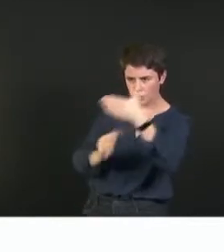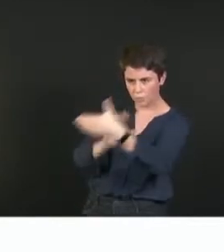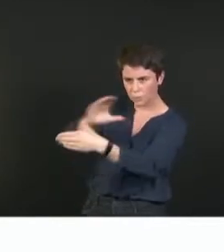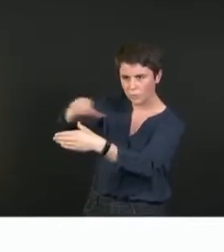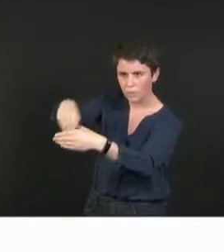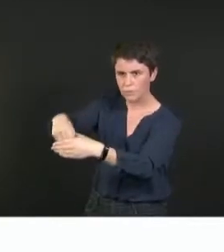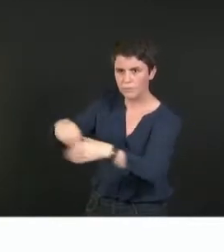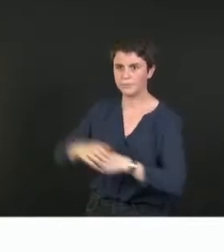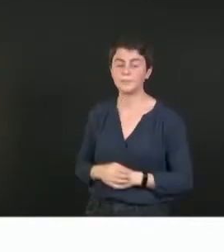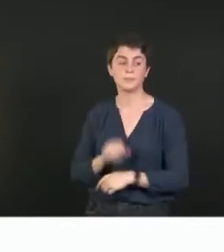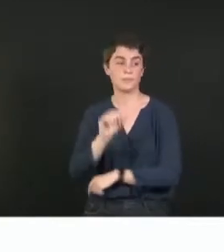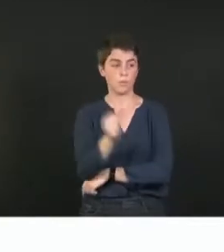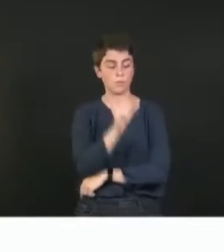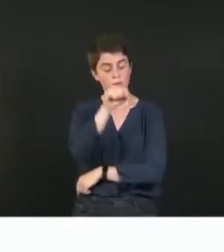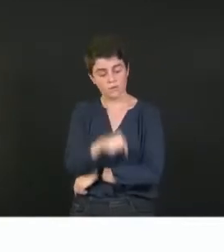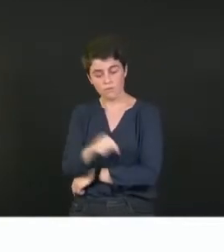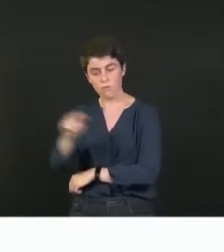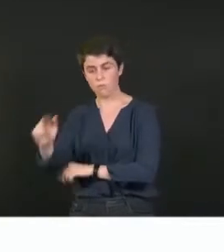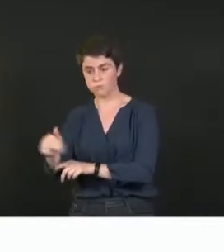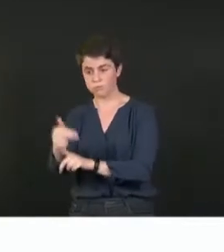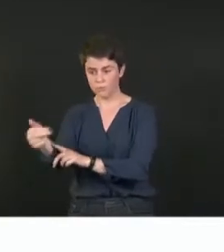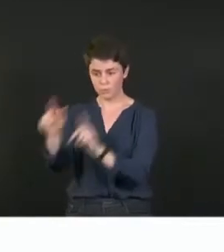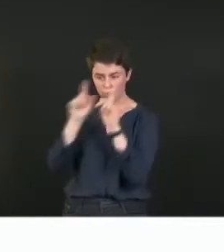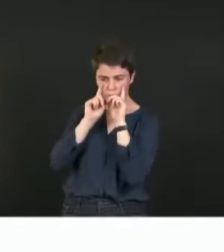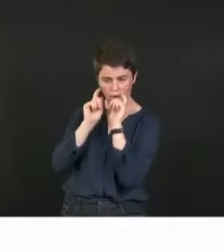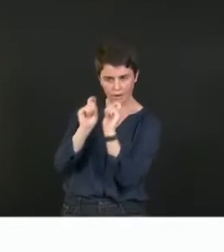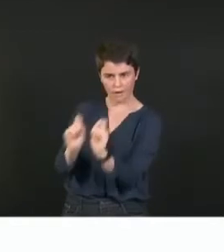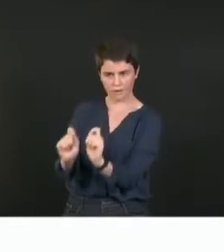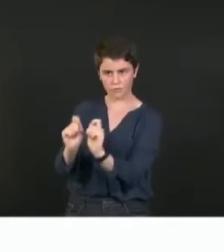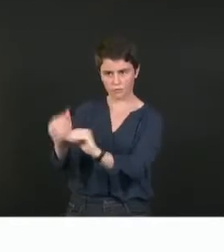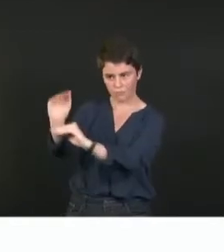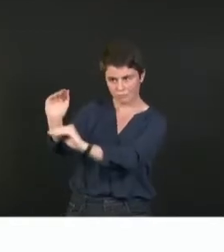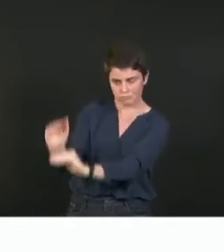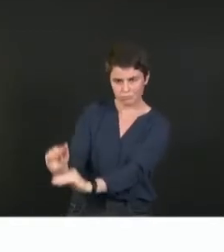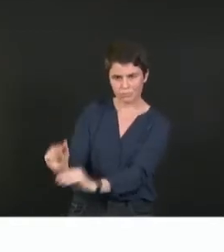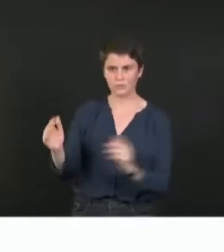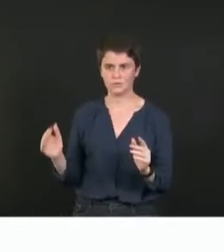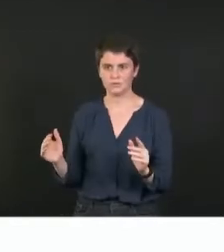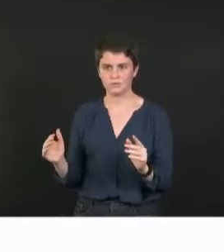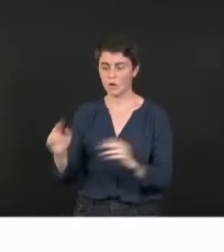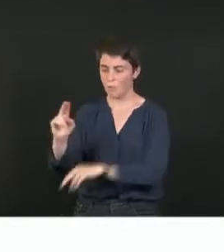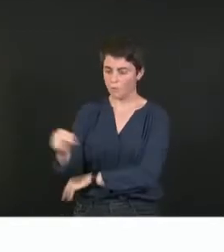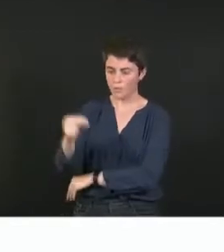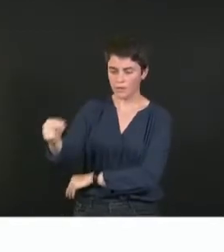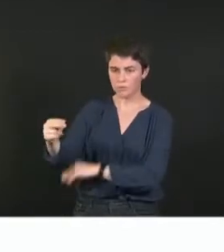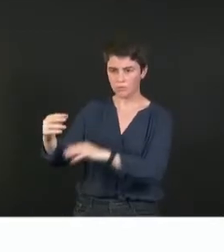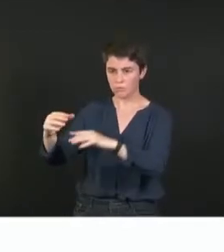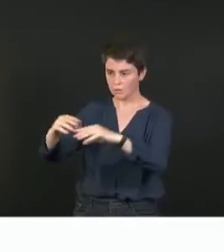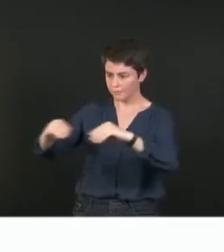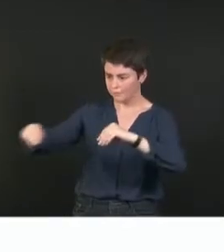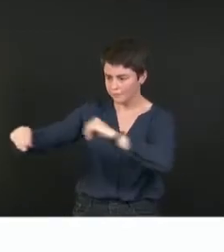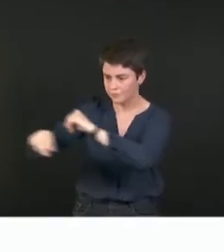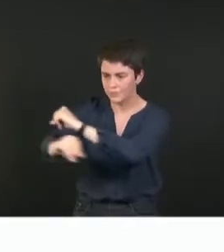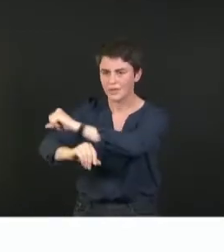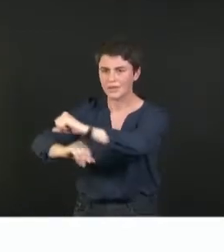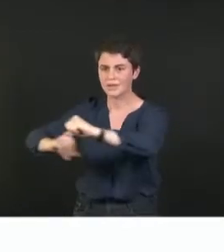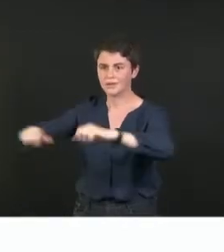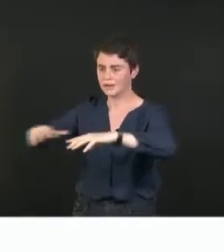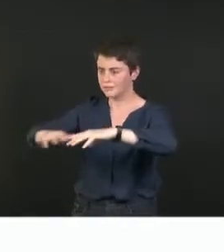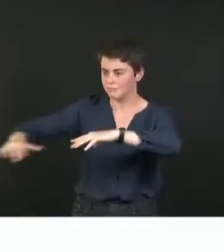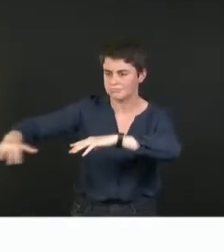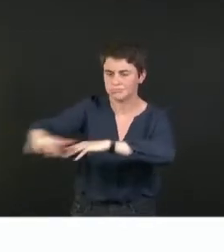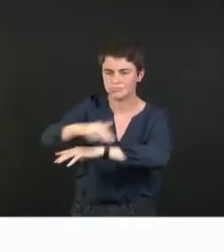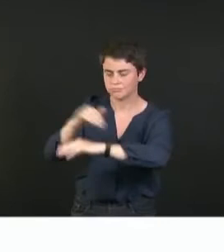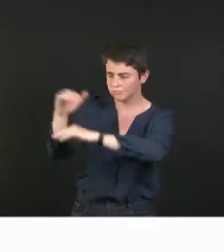de la ménager. Il s'agit de faire attention à elle, à la nature et à la Terre. La Terre est une expression de la nature,